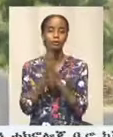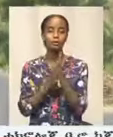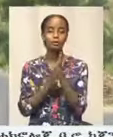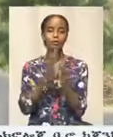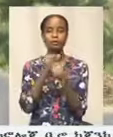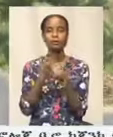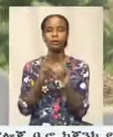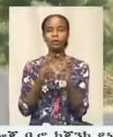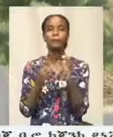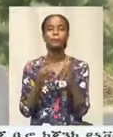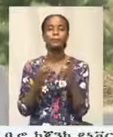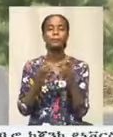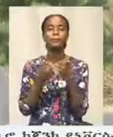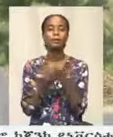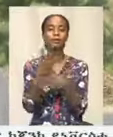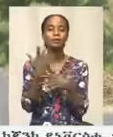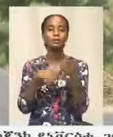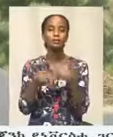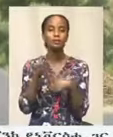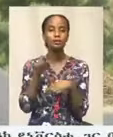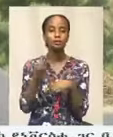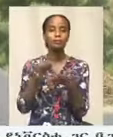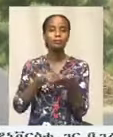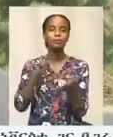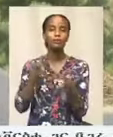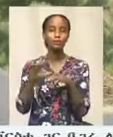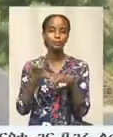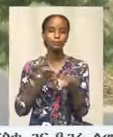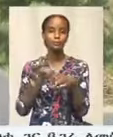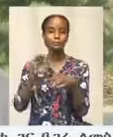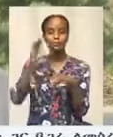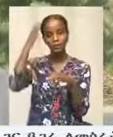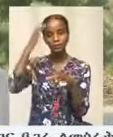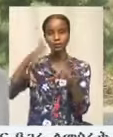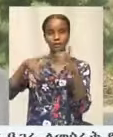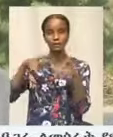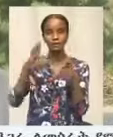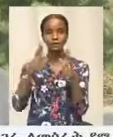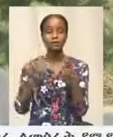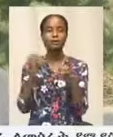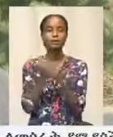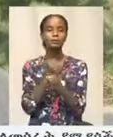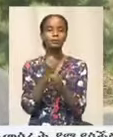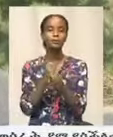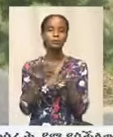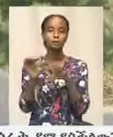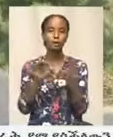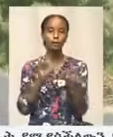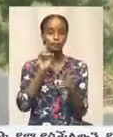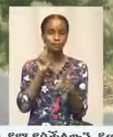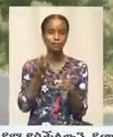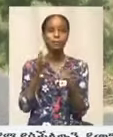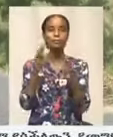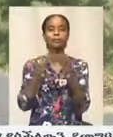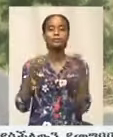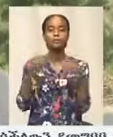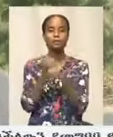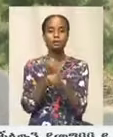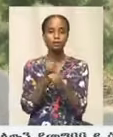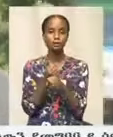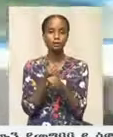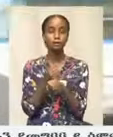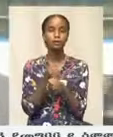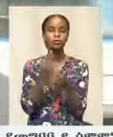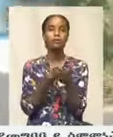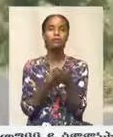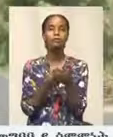በጣም እያደገ መጥቷል። ይህንን መነሻ በማድረግ መንግስት ከፍተኛ ኢንቨስትመንት አድርጎ ነው ይህን የማስፋፊያ ስራ የሰራው። ስለዚህ